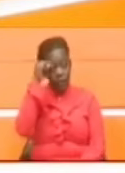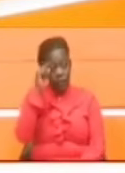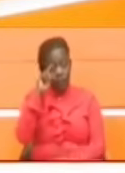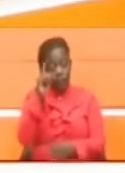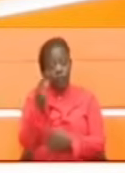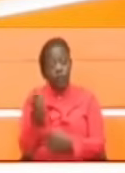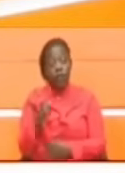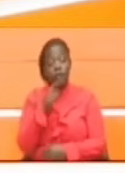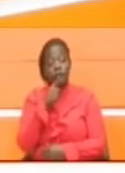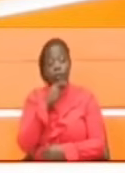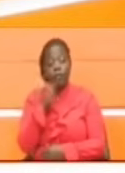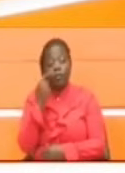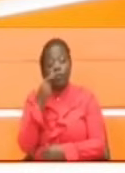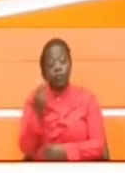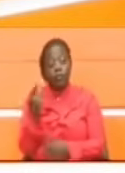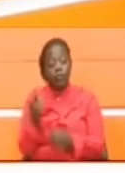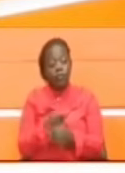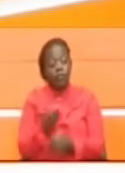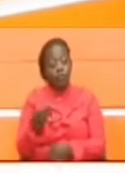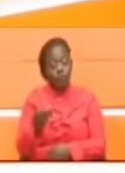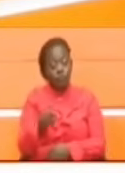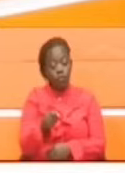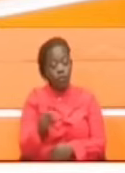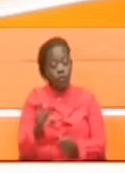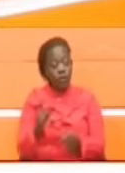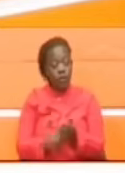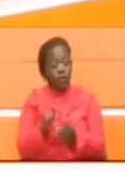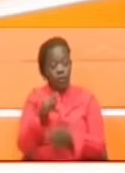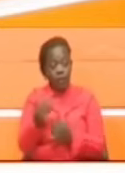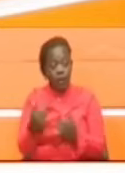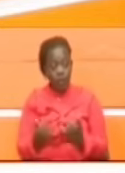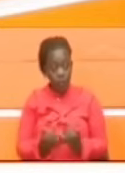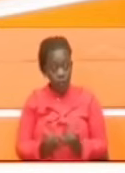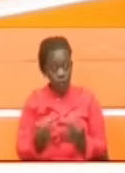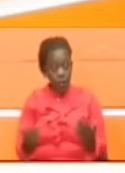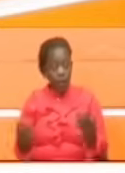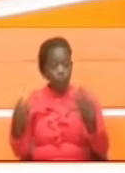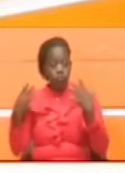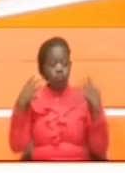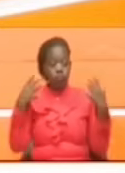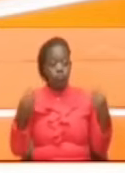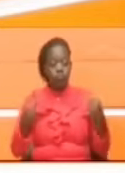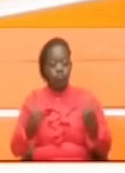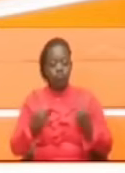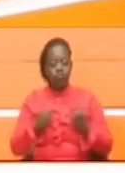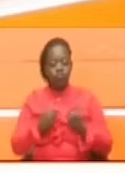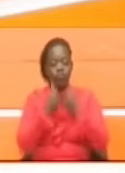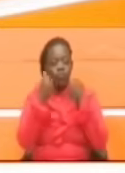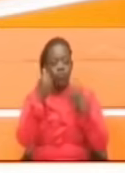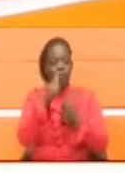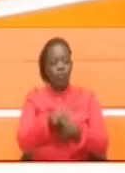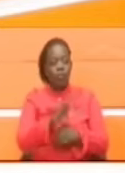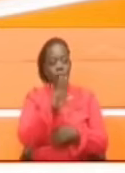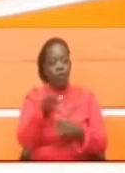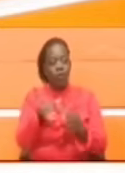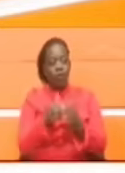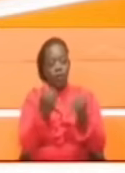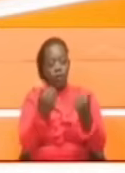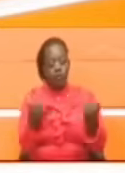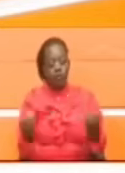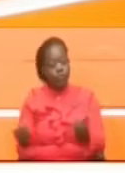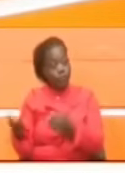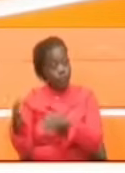ne Ssemaka abadde ava ku buko okunona mukyala we trailer ebanyize n'abaana baabwe bonna